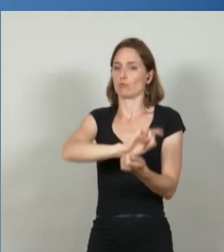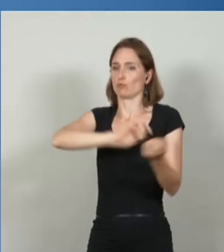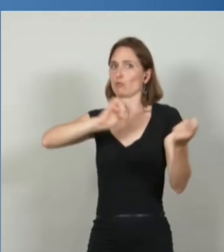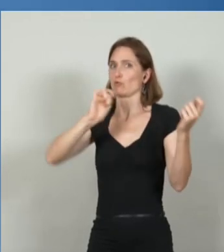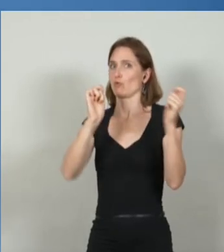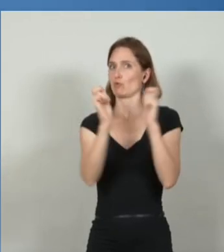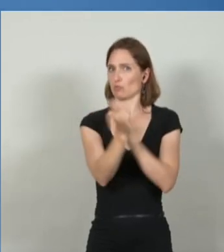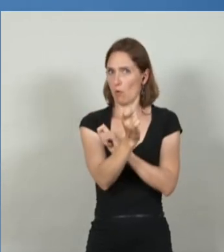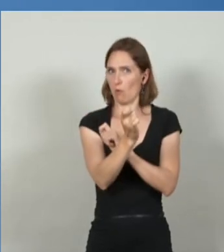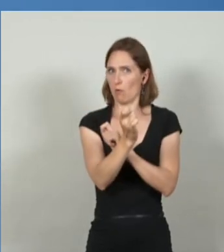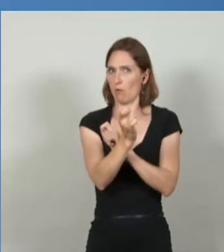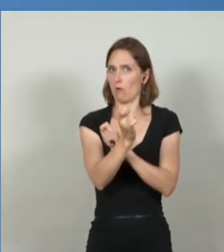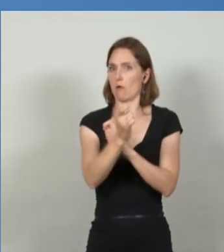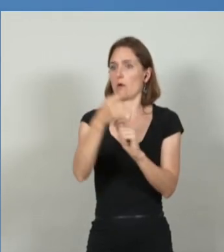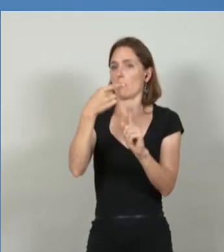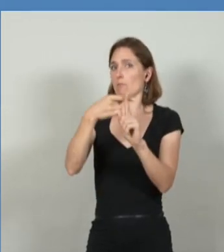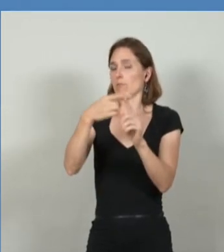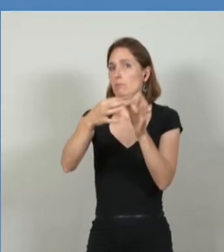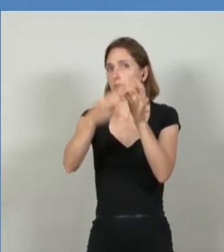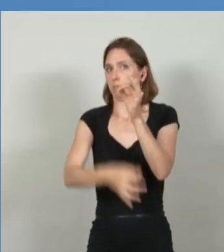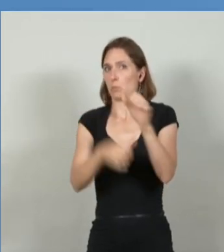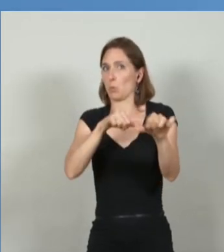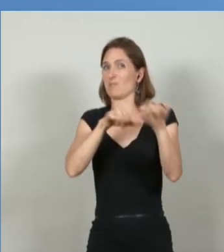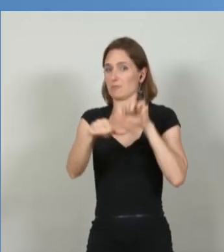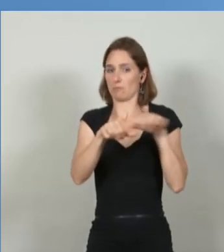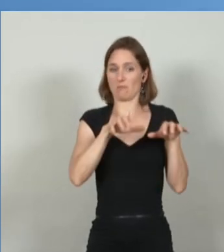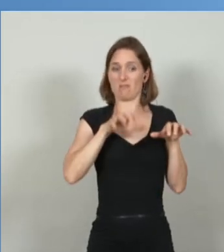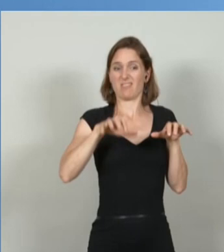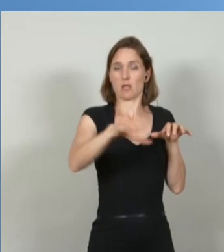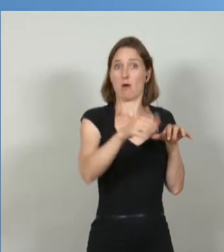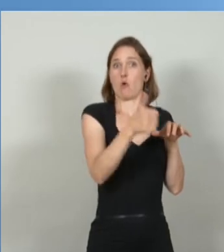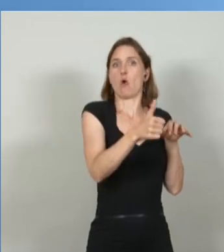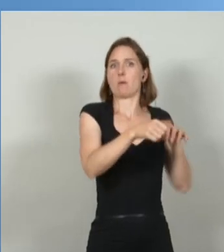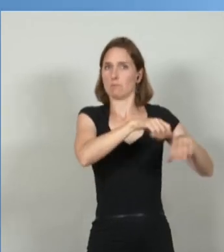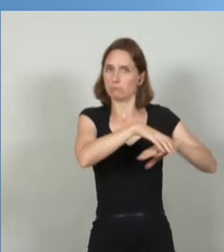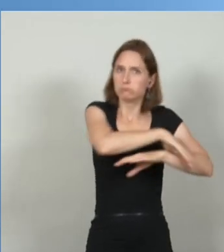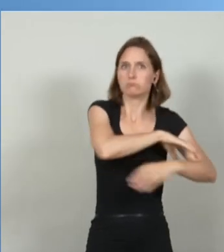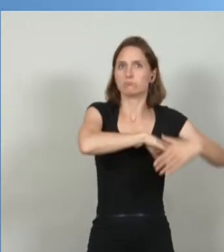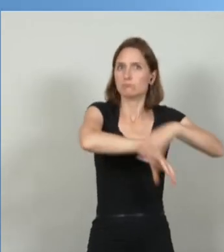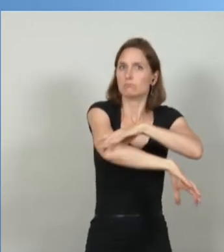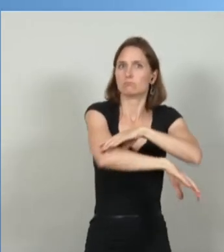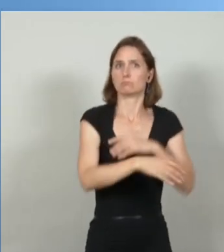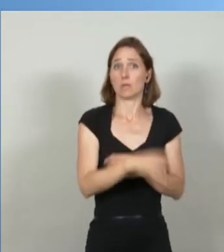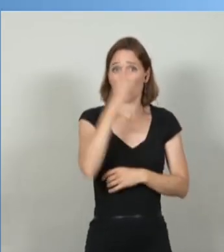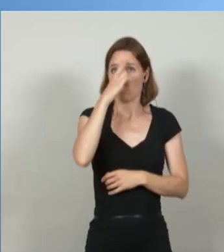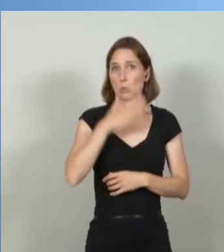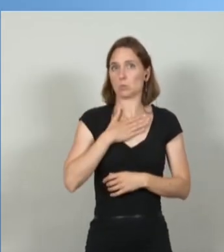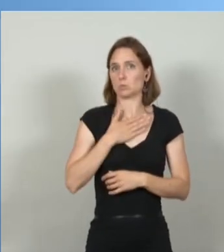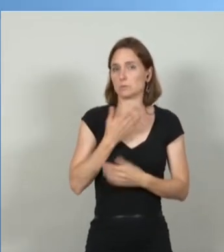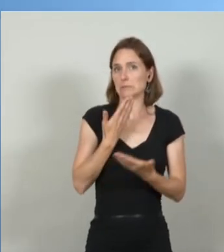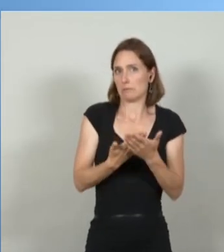sera positif depuis les territoires et c'est un élément qui pour nous a été important et